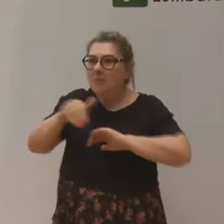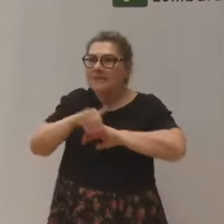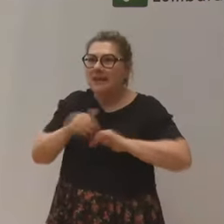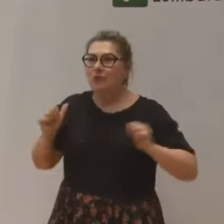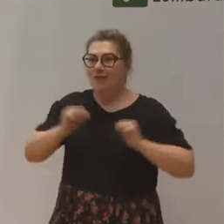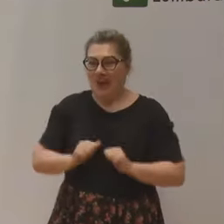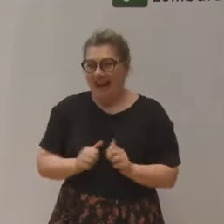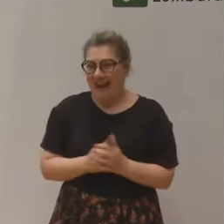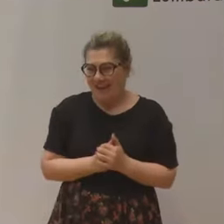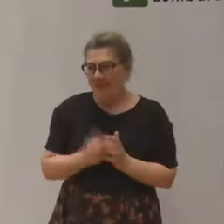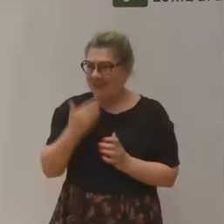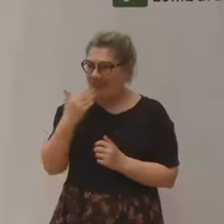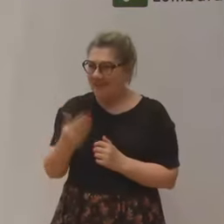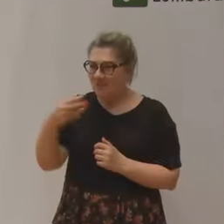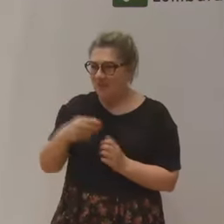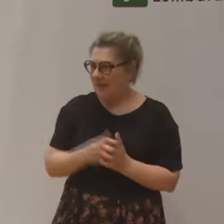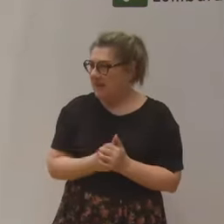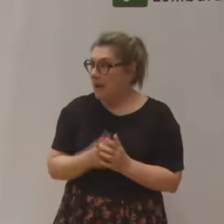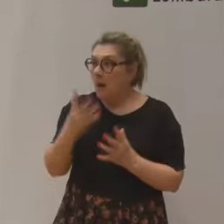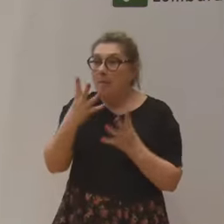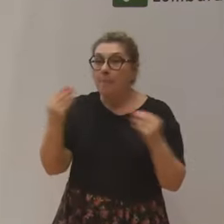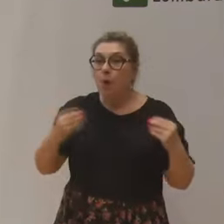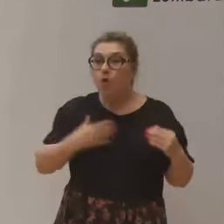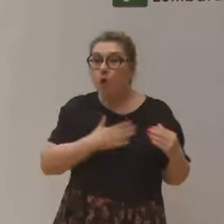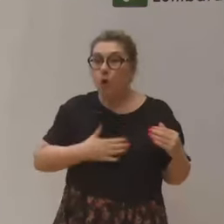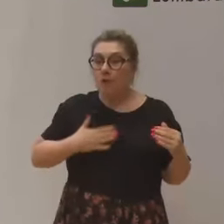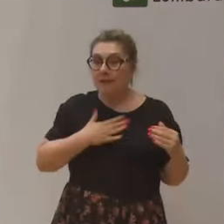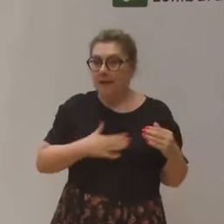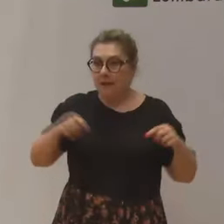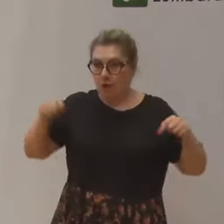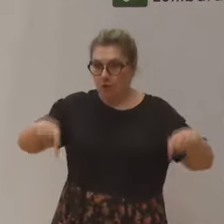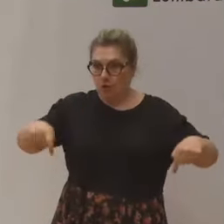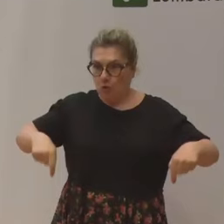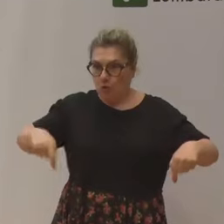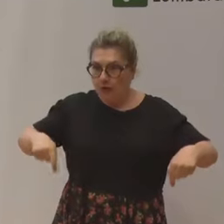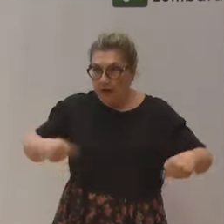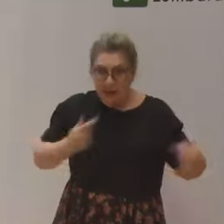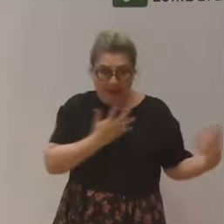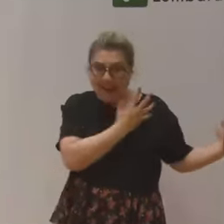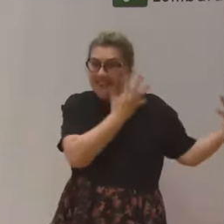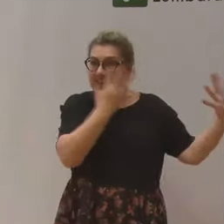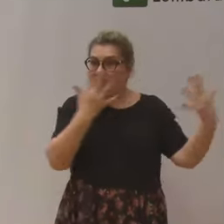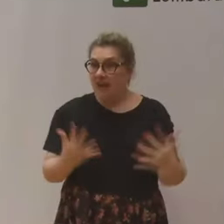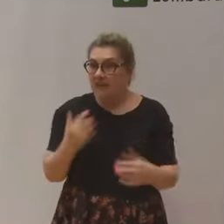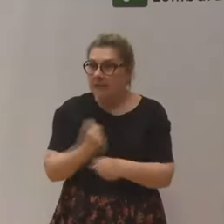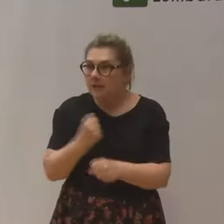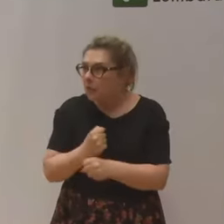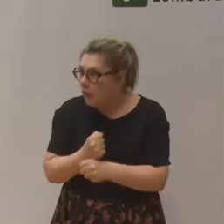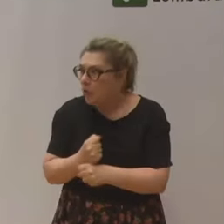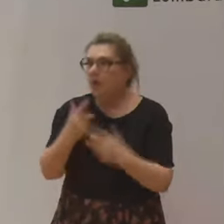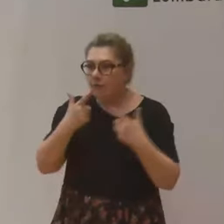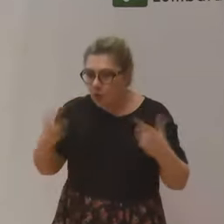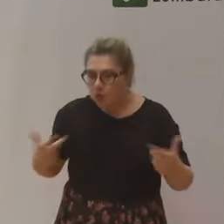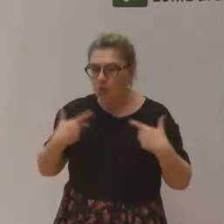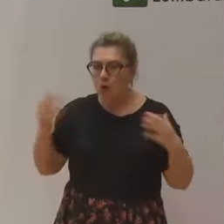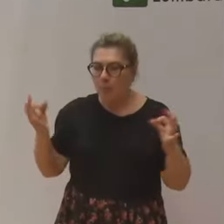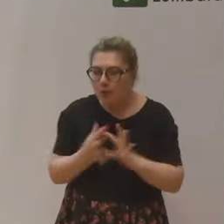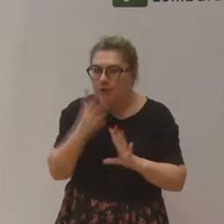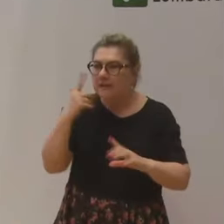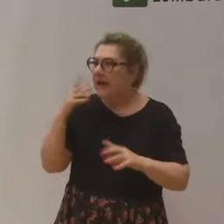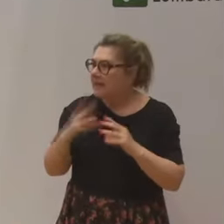molto contento di essere qua perché nel corso degli ultimi 10 anni di lavoro io ho avuto la fortuna e l'opportunità di